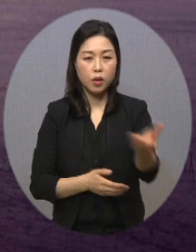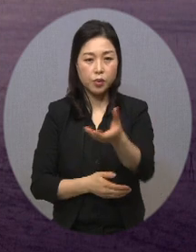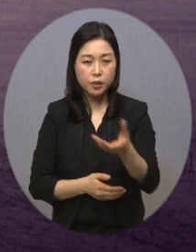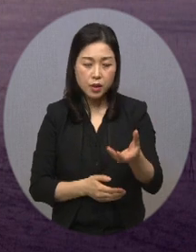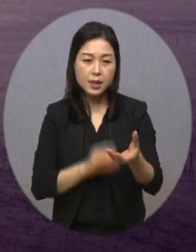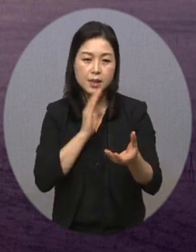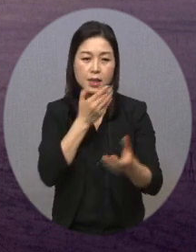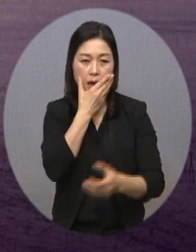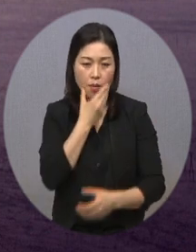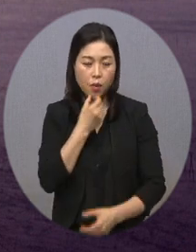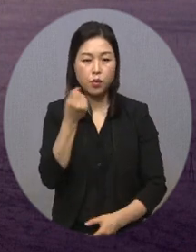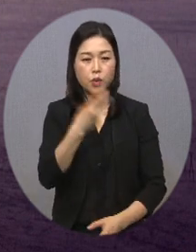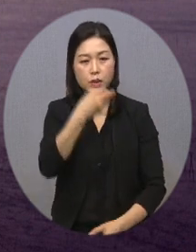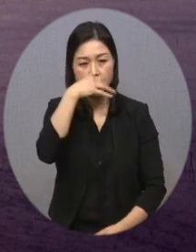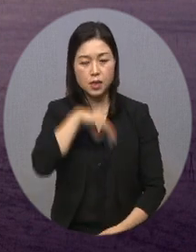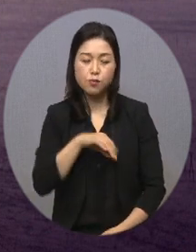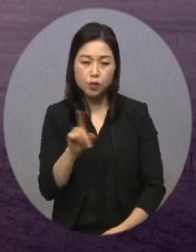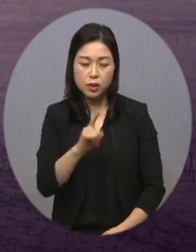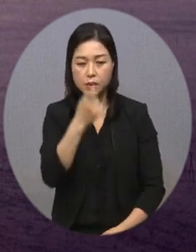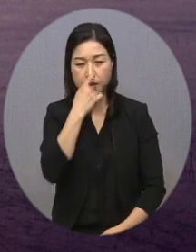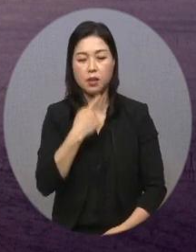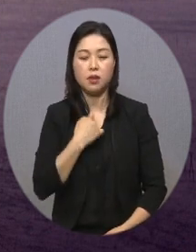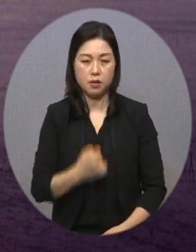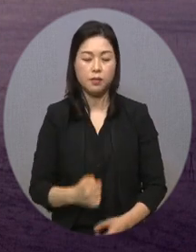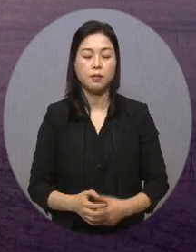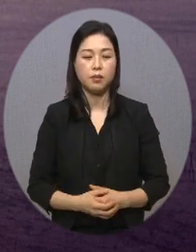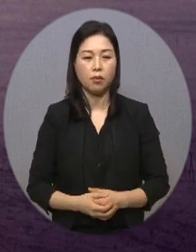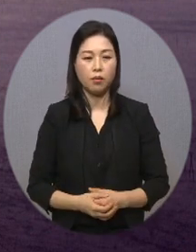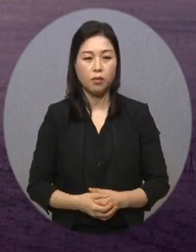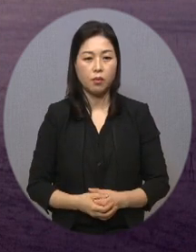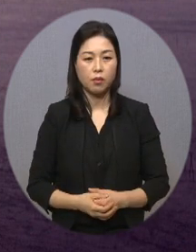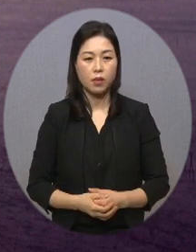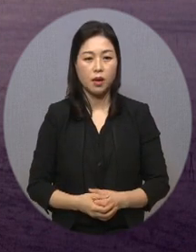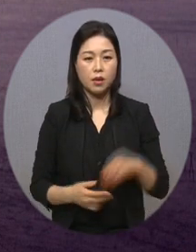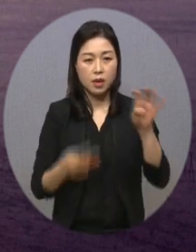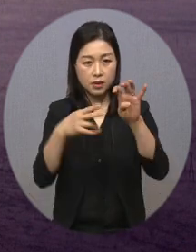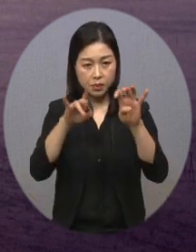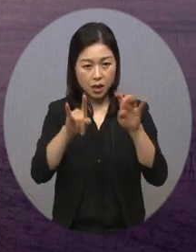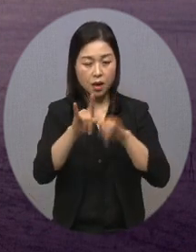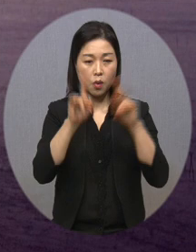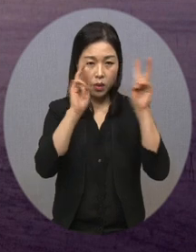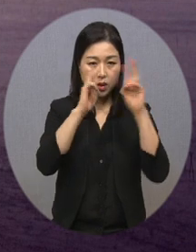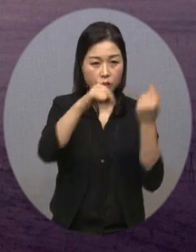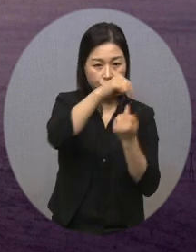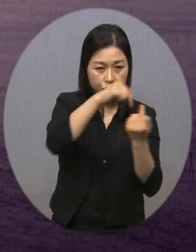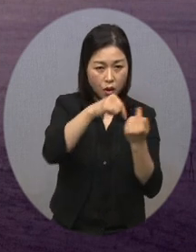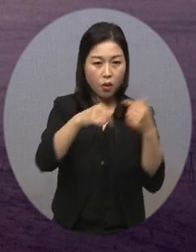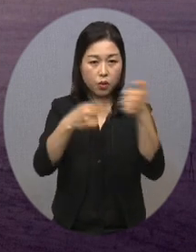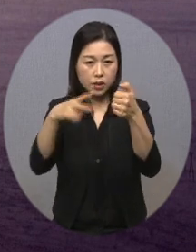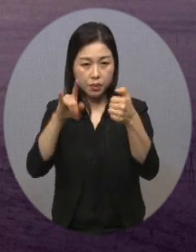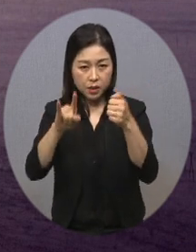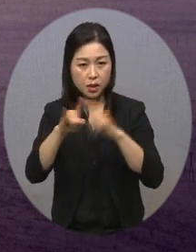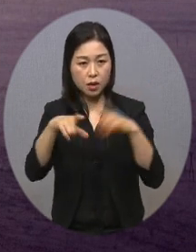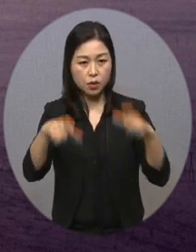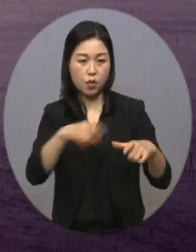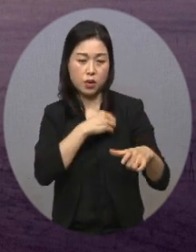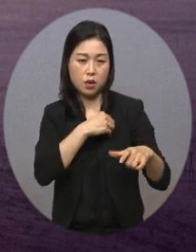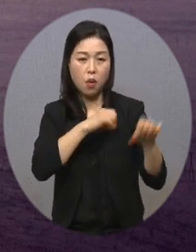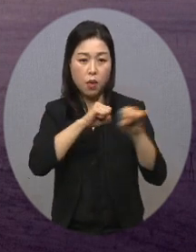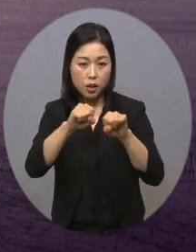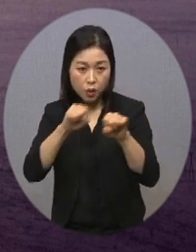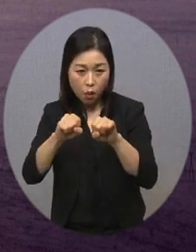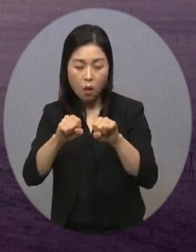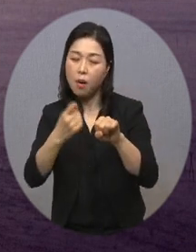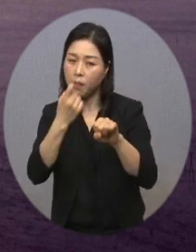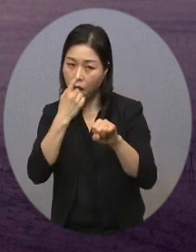진정한 행복과 이익이 무엇인지를 배웠습니다. 40대 기업경영과 50대 도의원 의정활동을 계기로